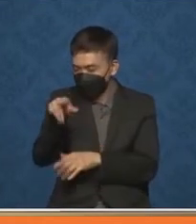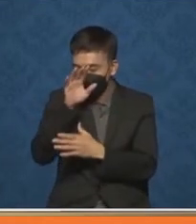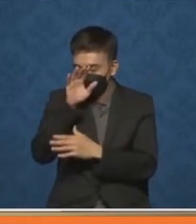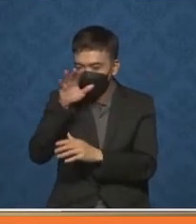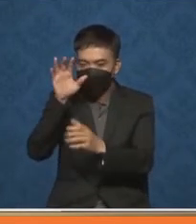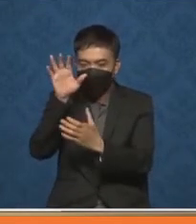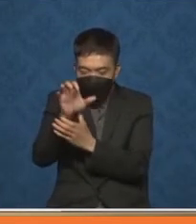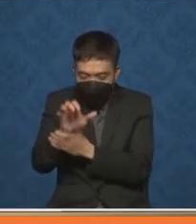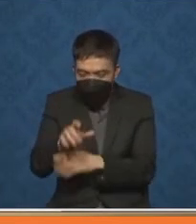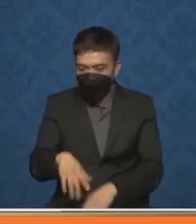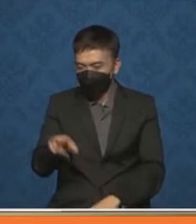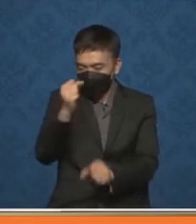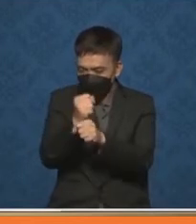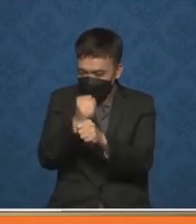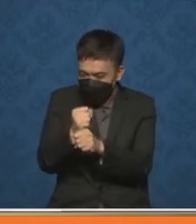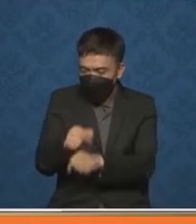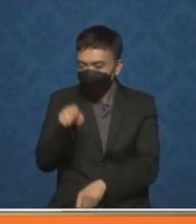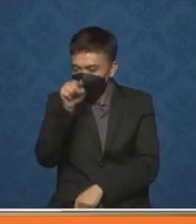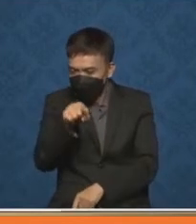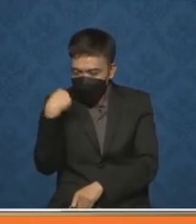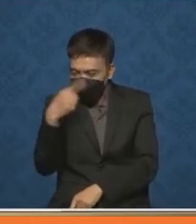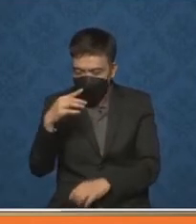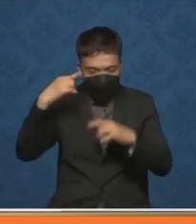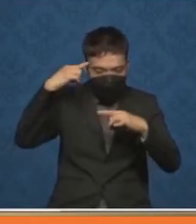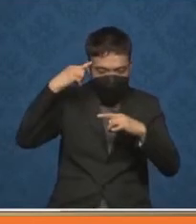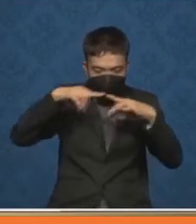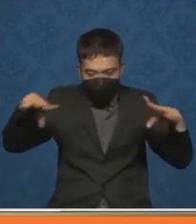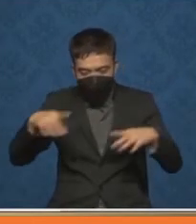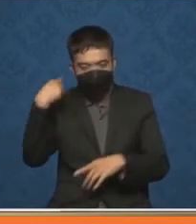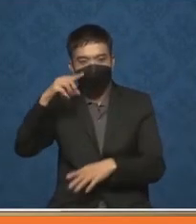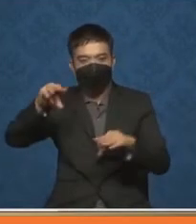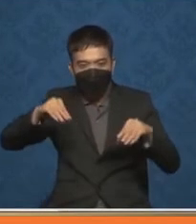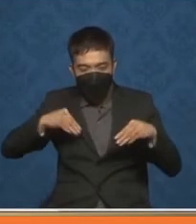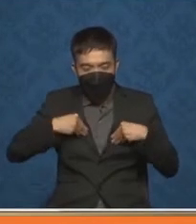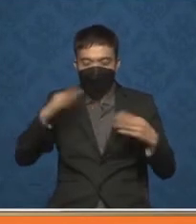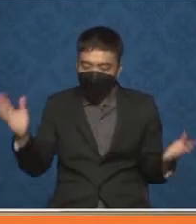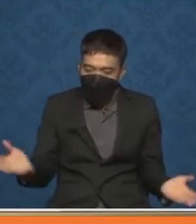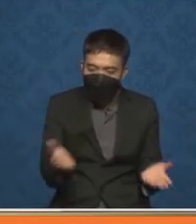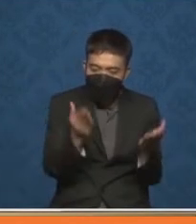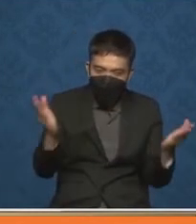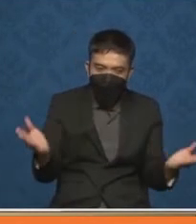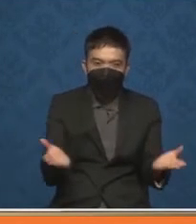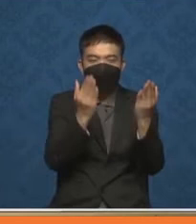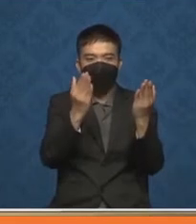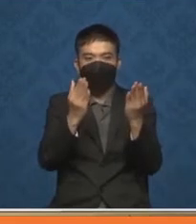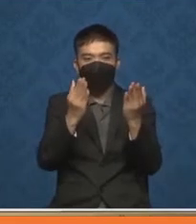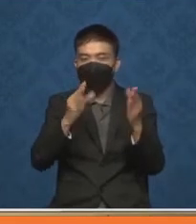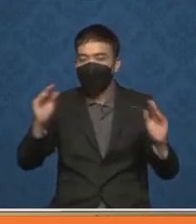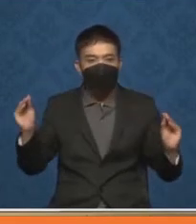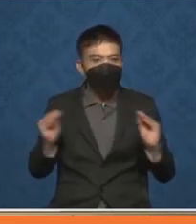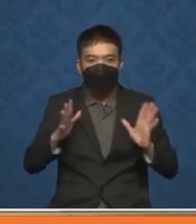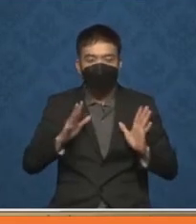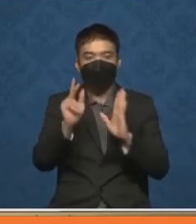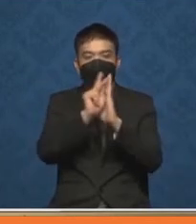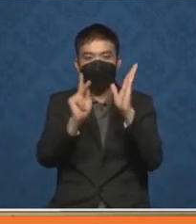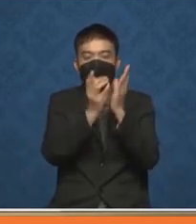ดันกีดกันประชาชนที่เห็นด้วยหรือผู้ที่อยากจะสนับสนุนให้